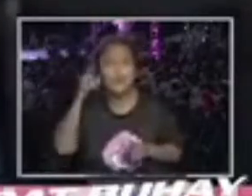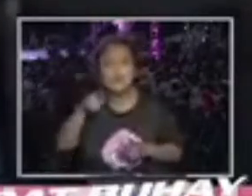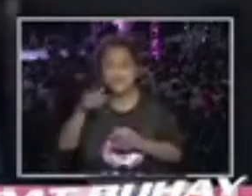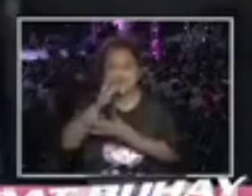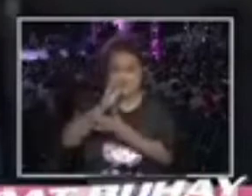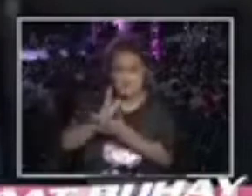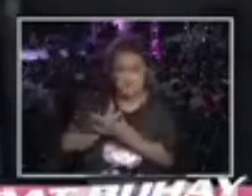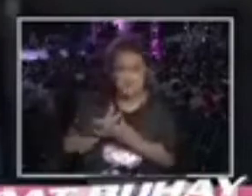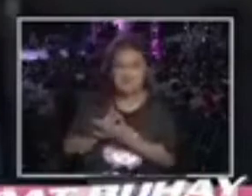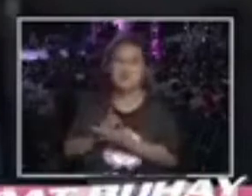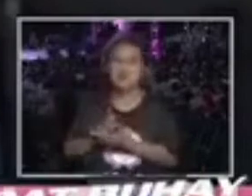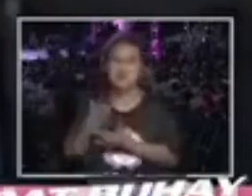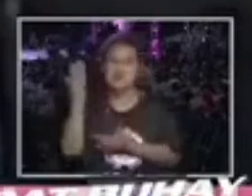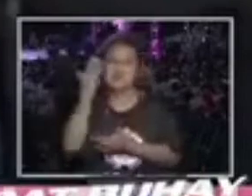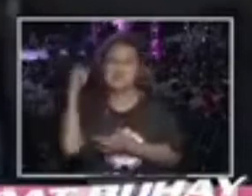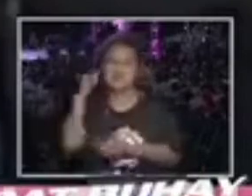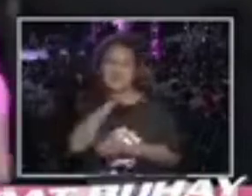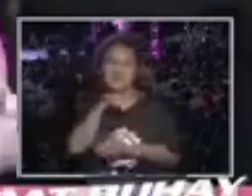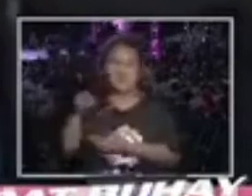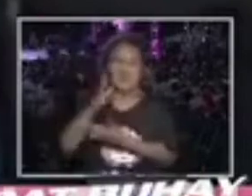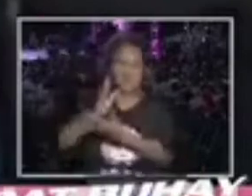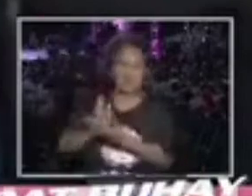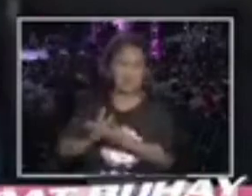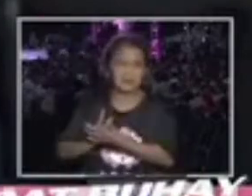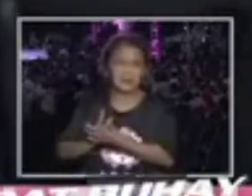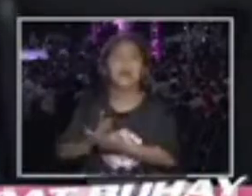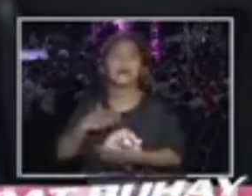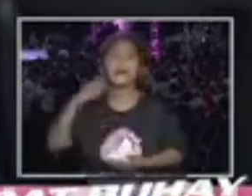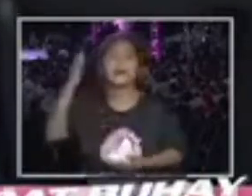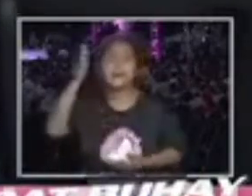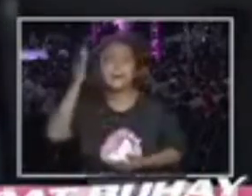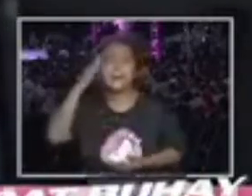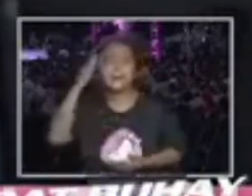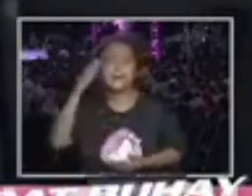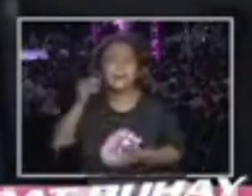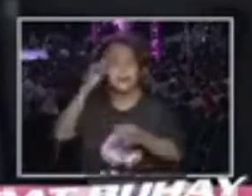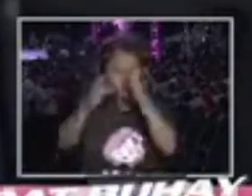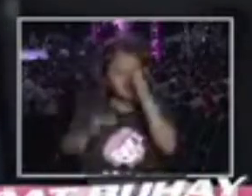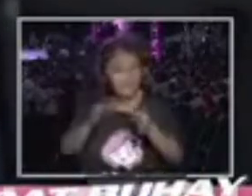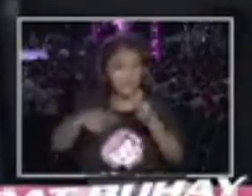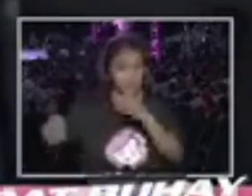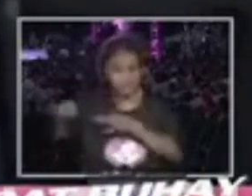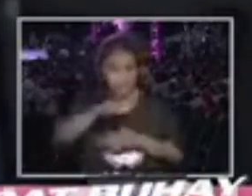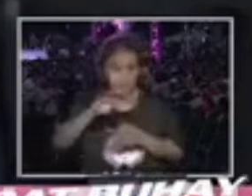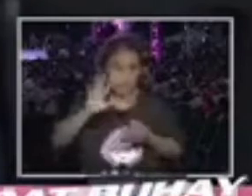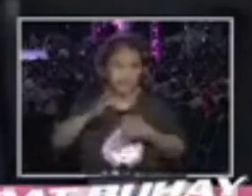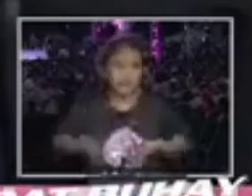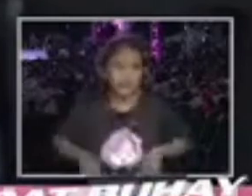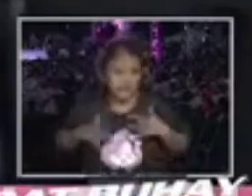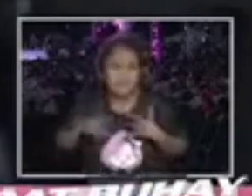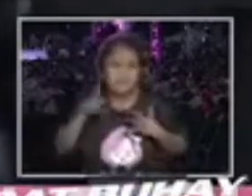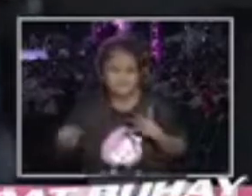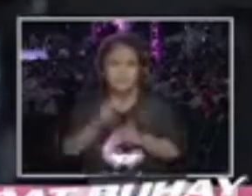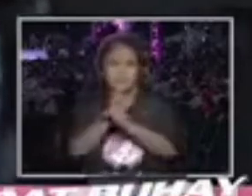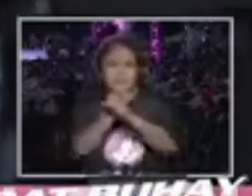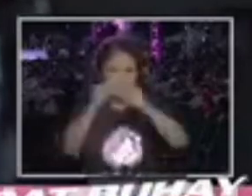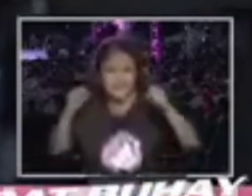patibong, dahil naniniwala tayong kung may kahit isang buhay na